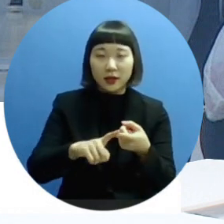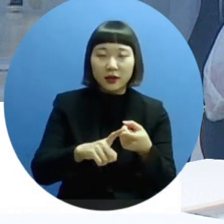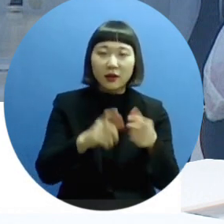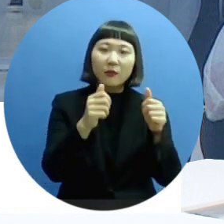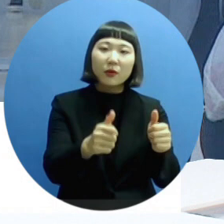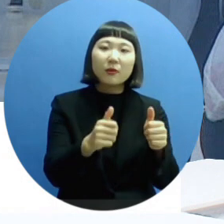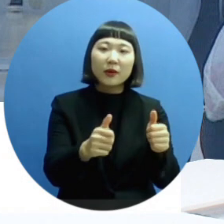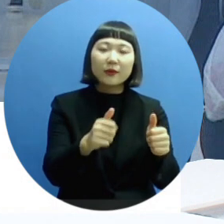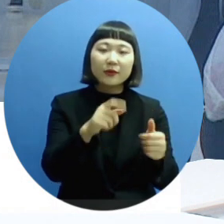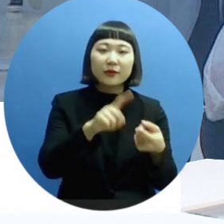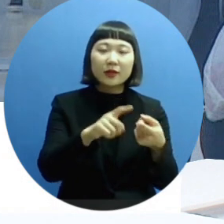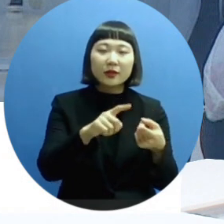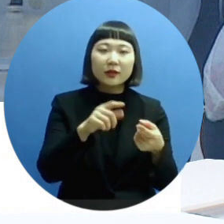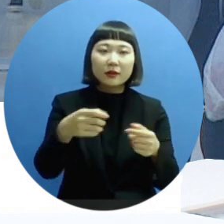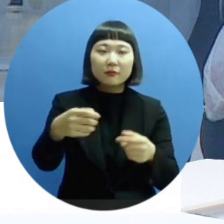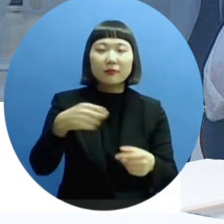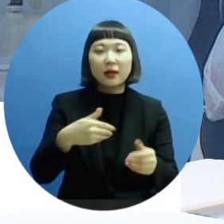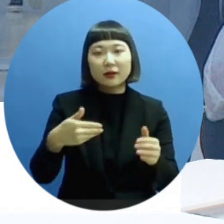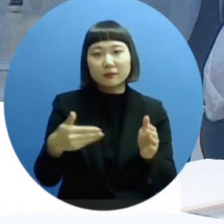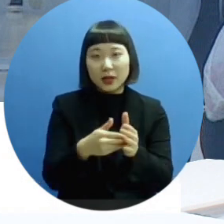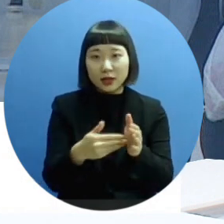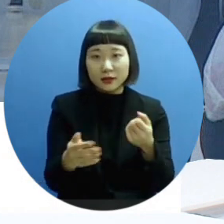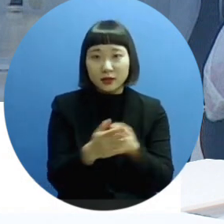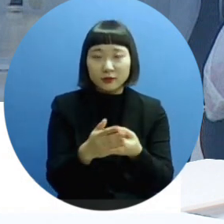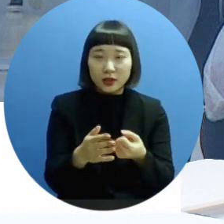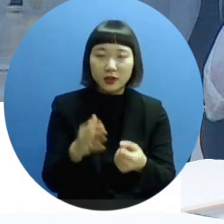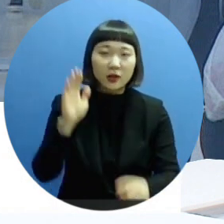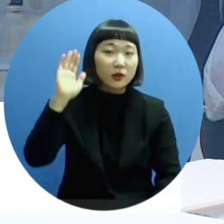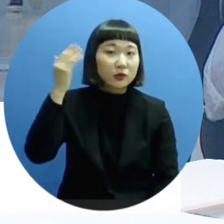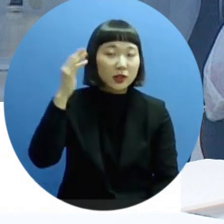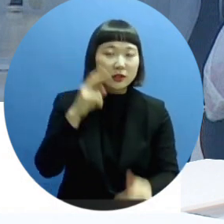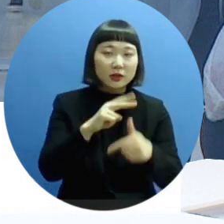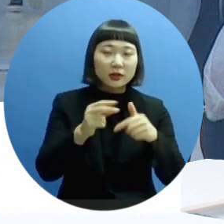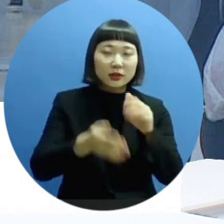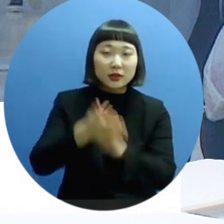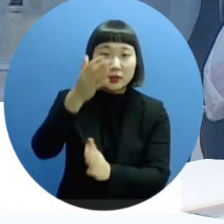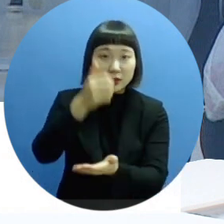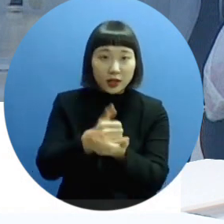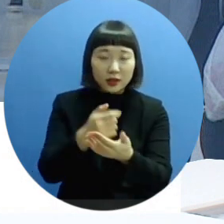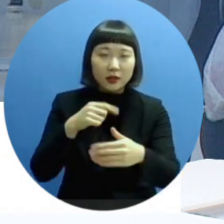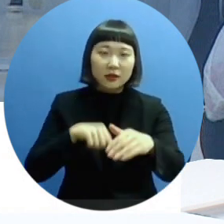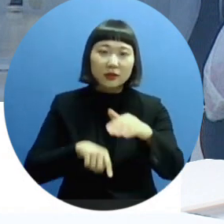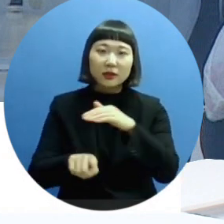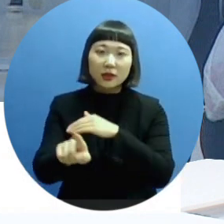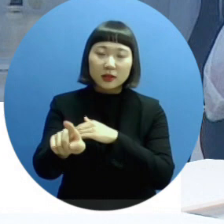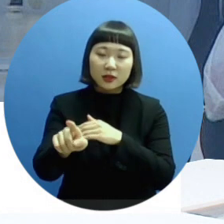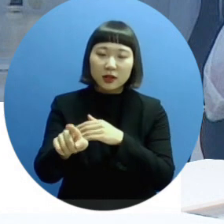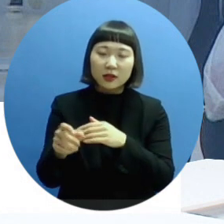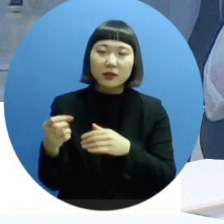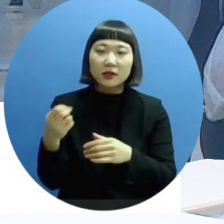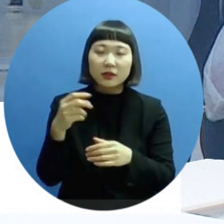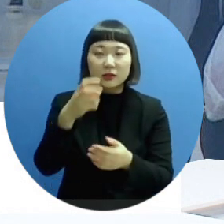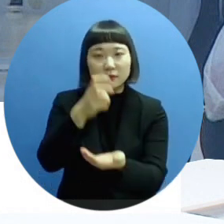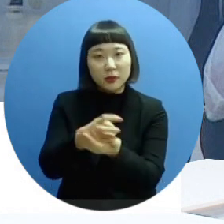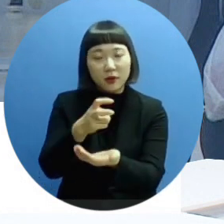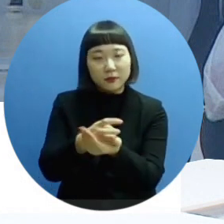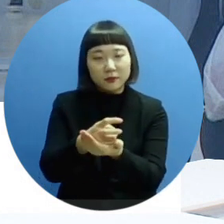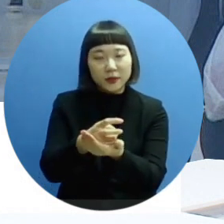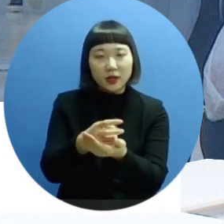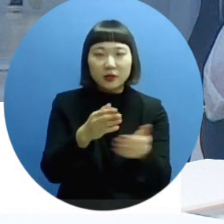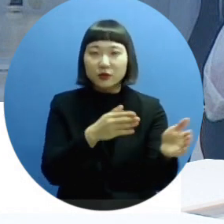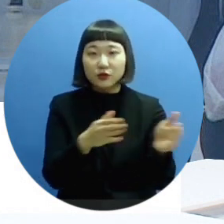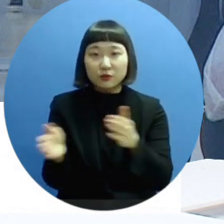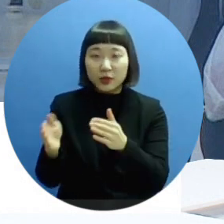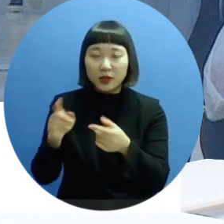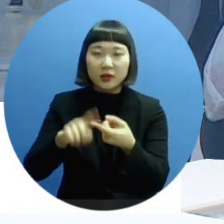고민이 깊어지고 있습니다. 그런데 최근 유정복 인천시장이 지하상가 정상화를 위한 법적 근거를 마련해 적극